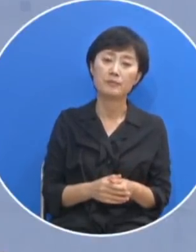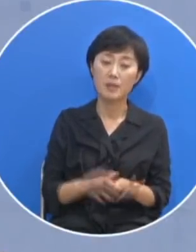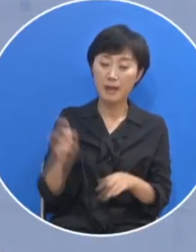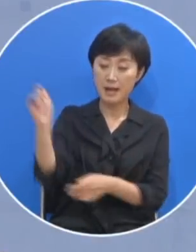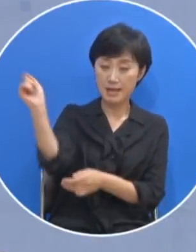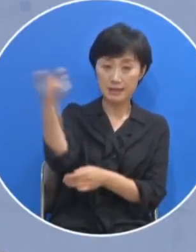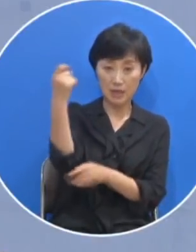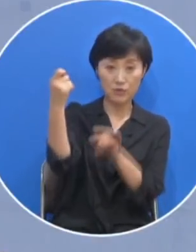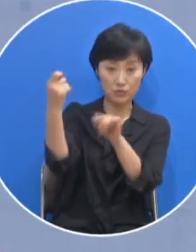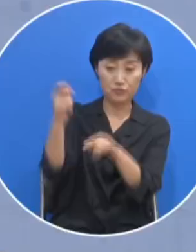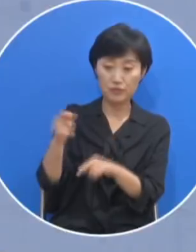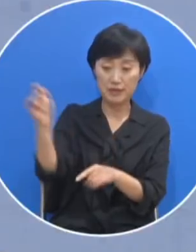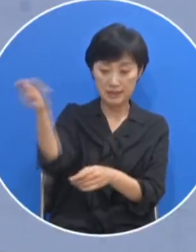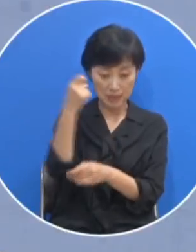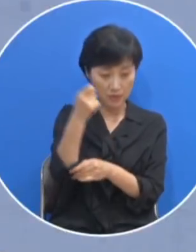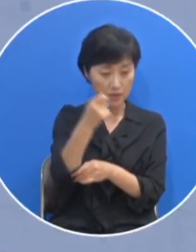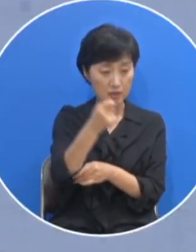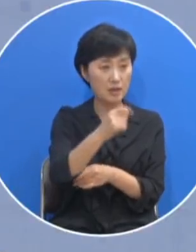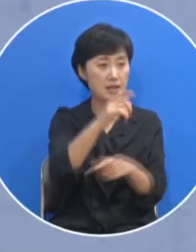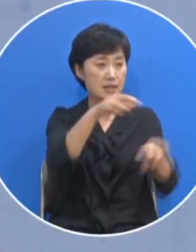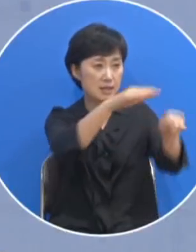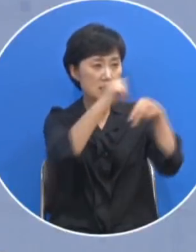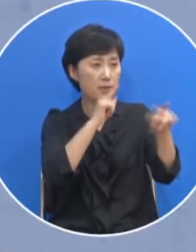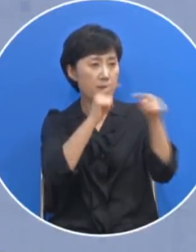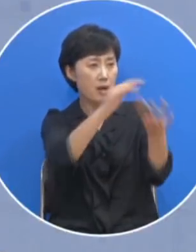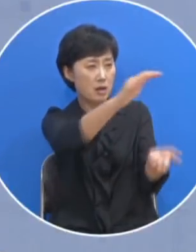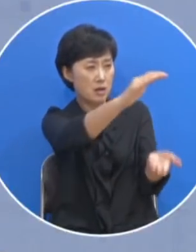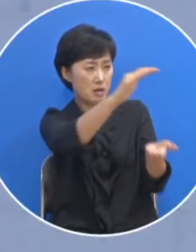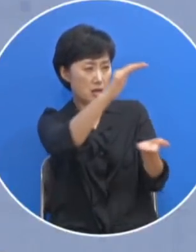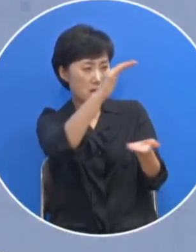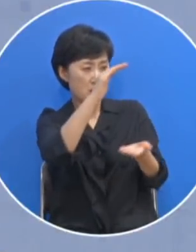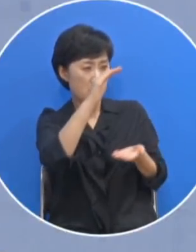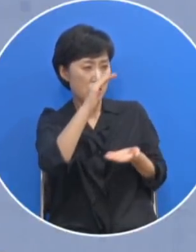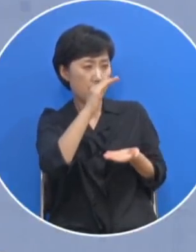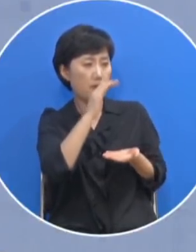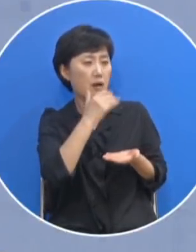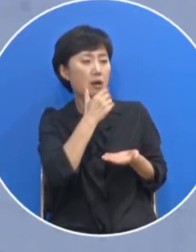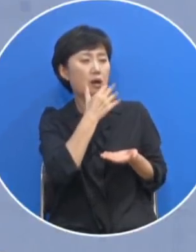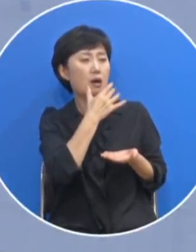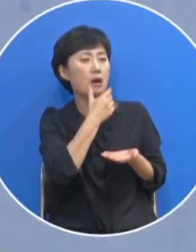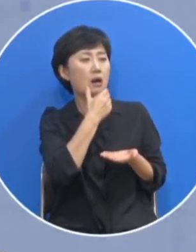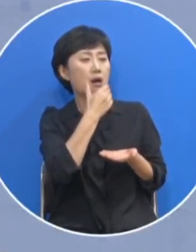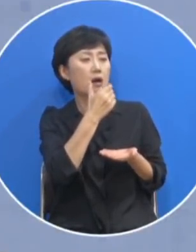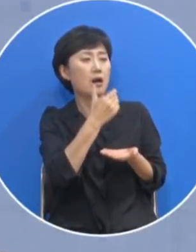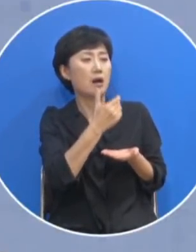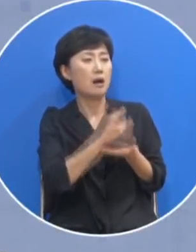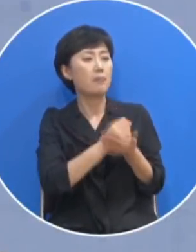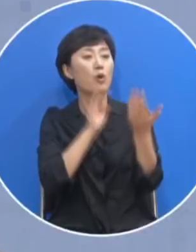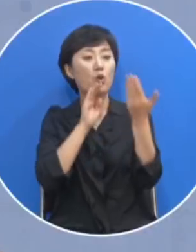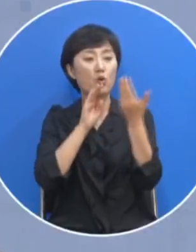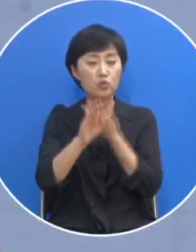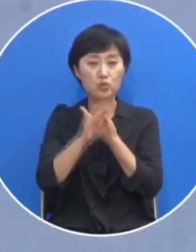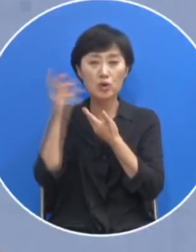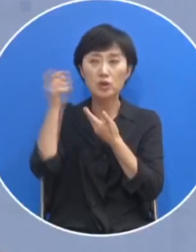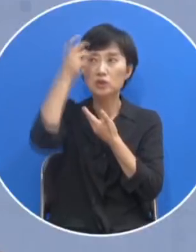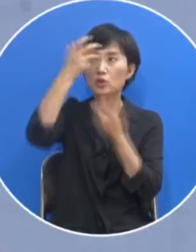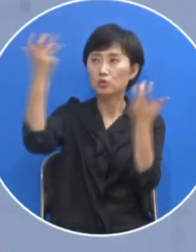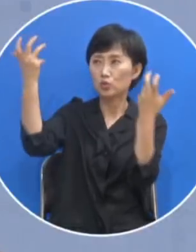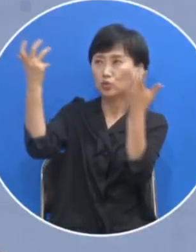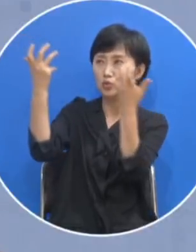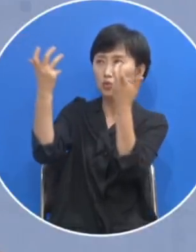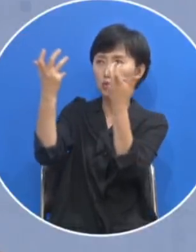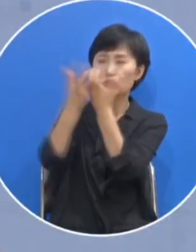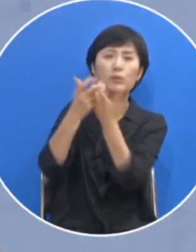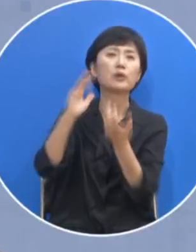됐는데 이날 이후로 요 의 신의 크게 감동 되리라 하셨습니다 거머리 미래에셋 혼다 dport